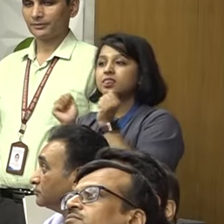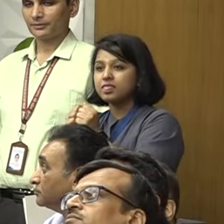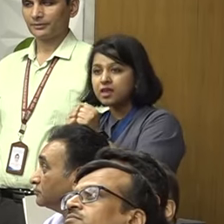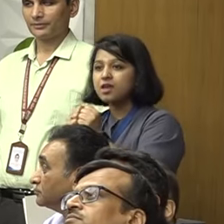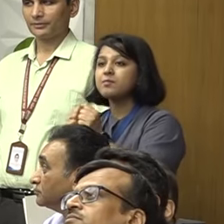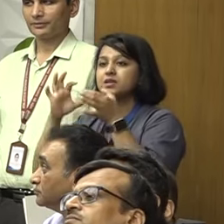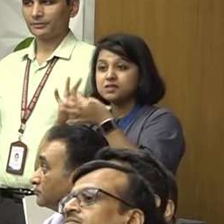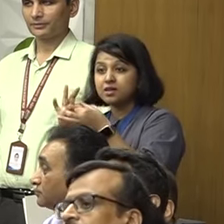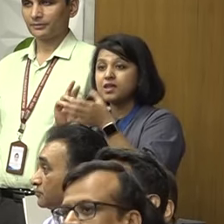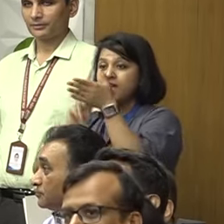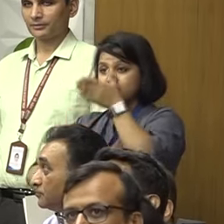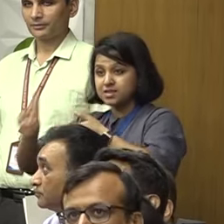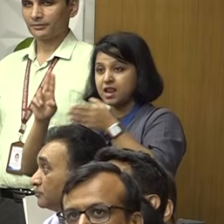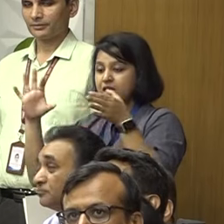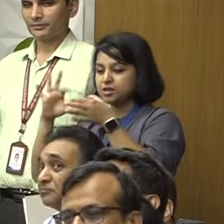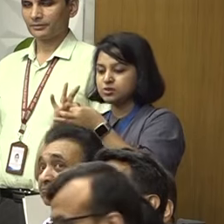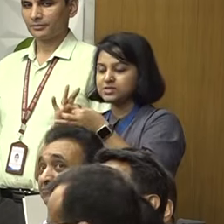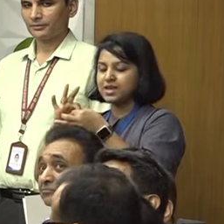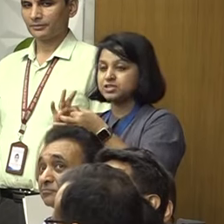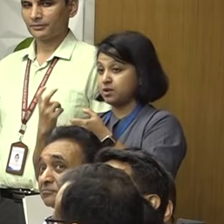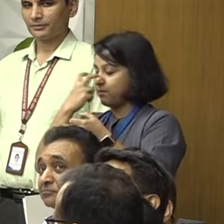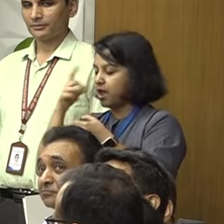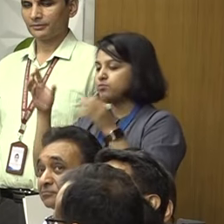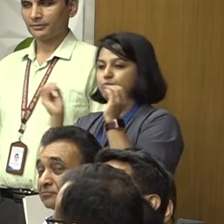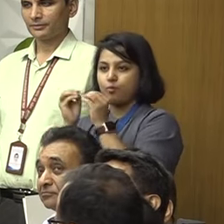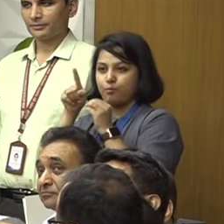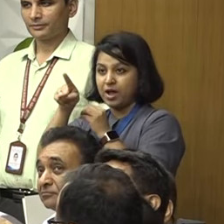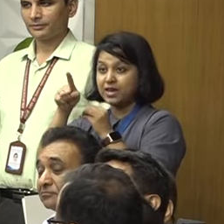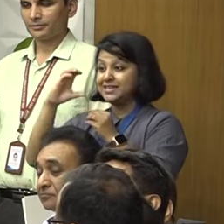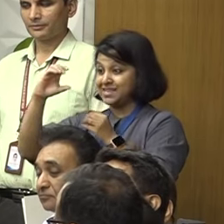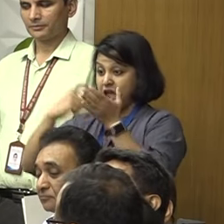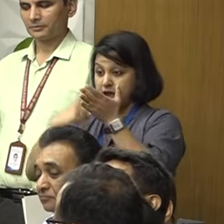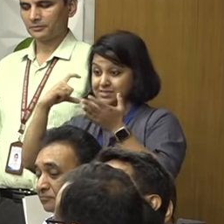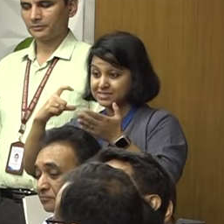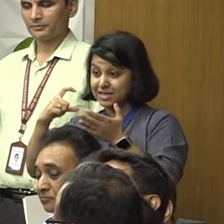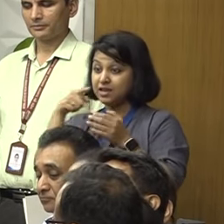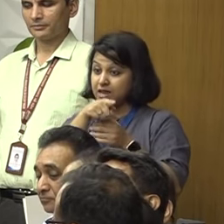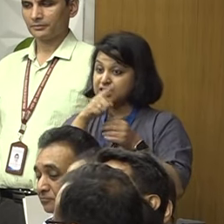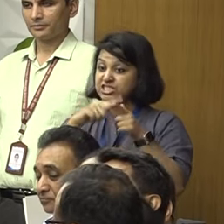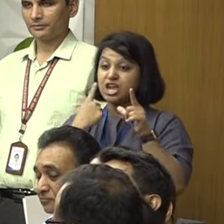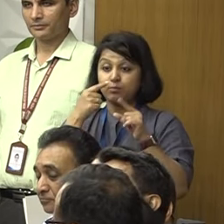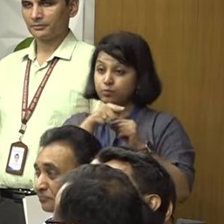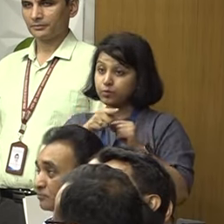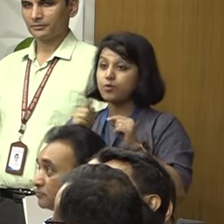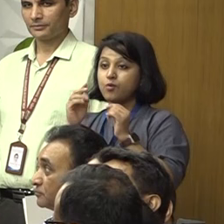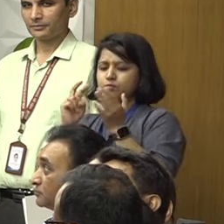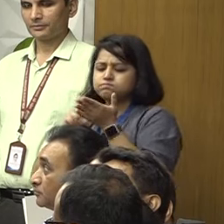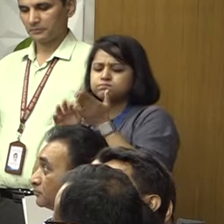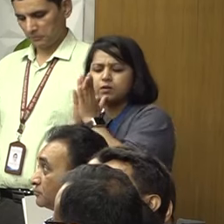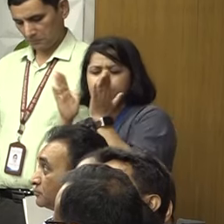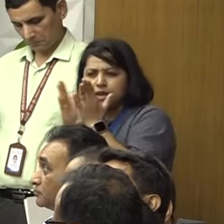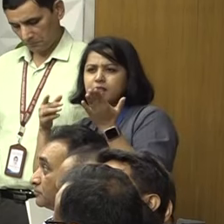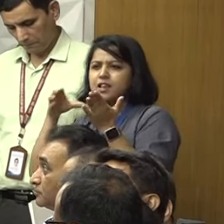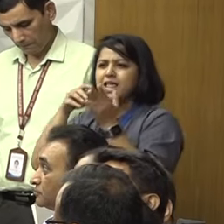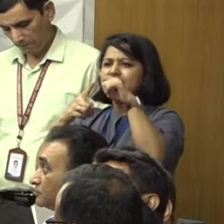यहां जुड़े हैं नेशनल एसोसिएशन ब्लाइंड मुंबई के प्रतिनिधि, जो सीआरसी जयपुर को ब्रेल या बड़े प्रिंट की पाठ्य पुस्तकों,